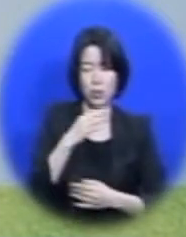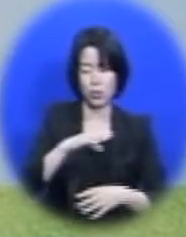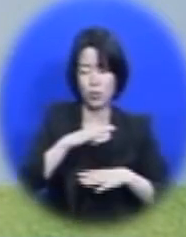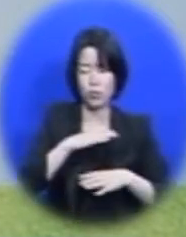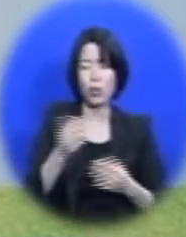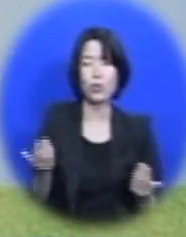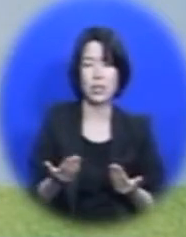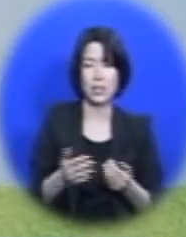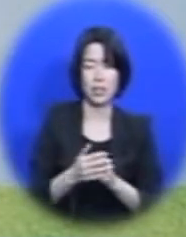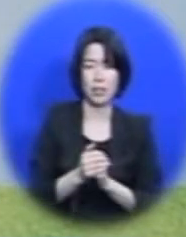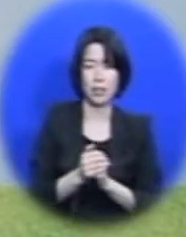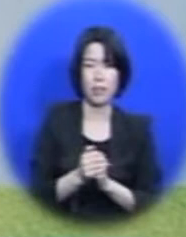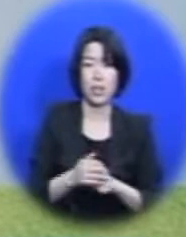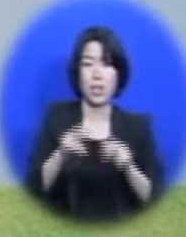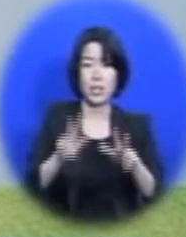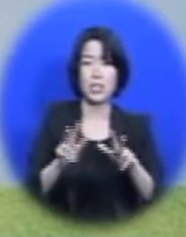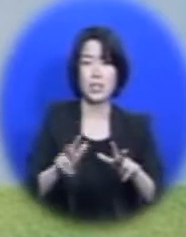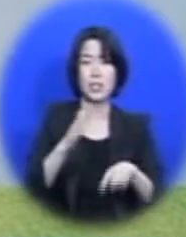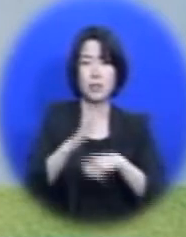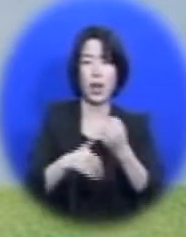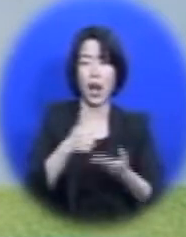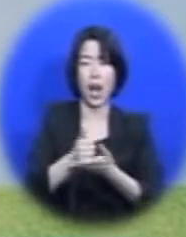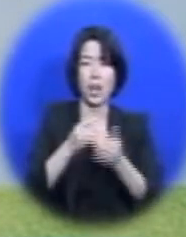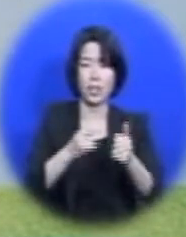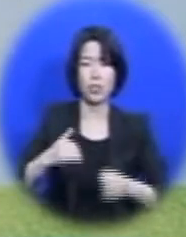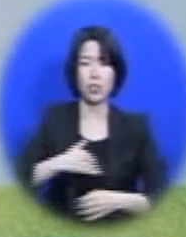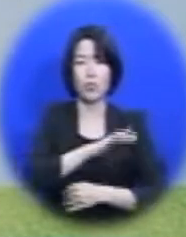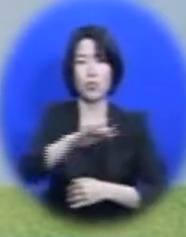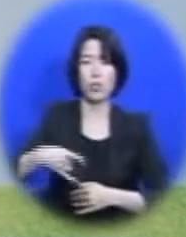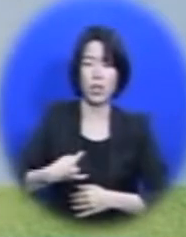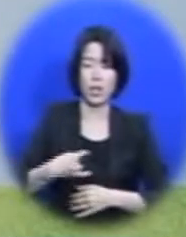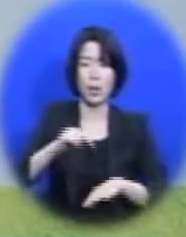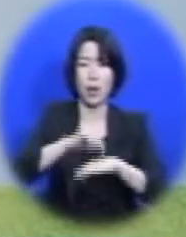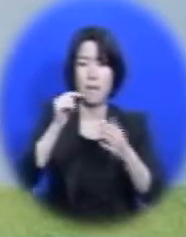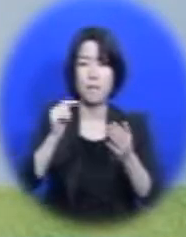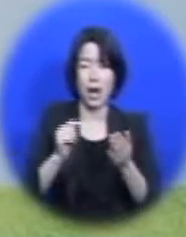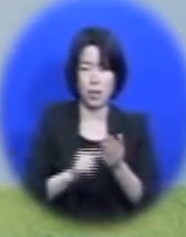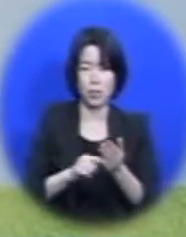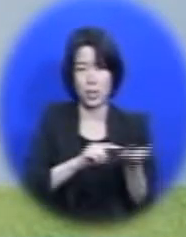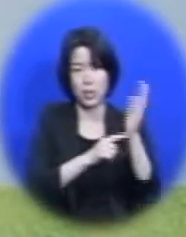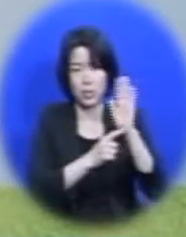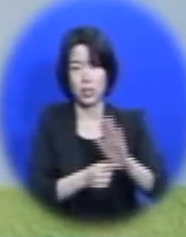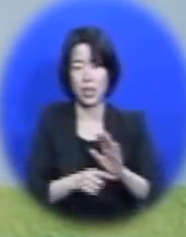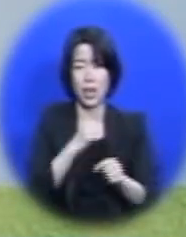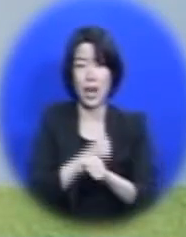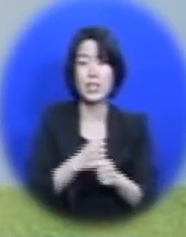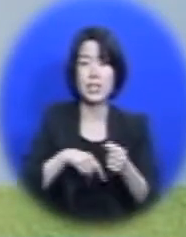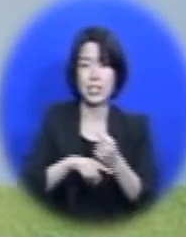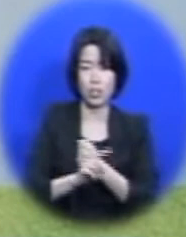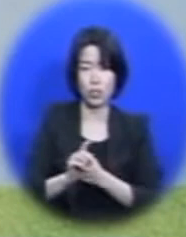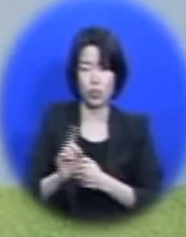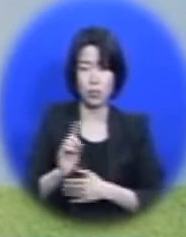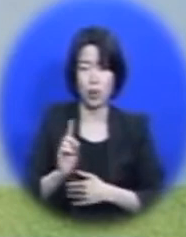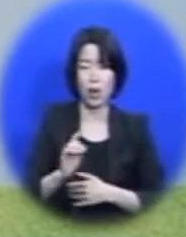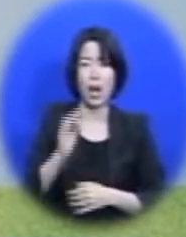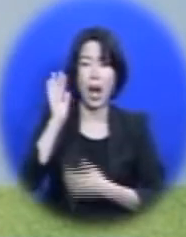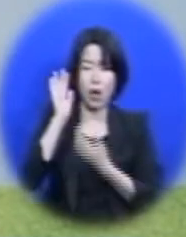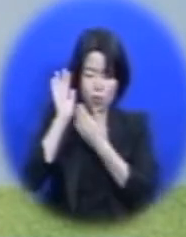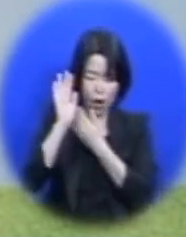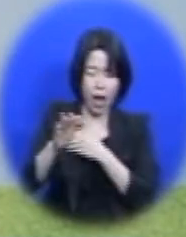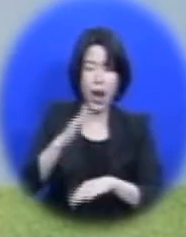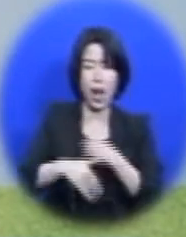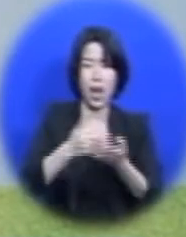일입니다. 지금 하나님께서 우리에게 이렇게 우리의 마음을 드러내게 하시는 것은 나중에 하나님 앞에 섰을